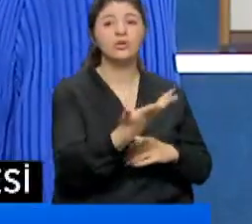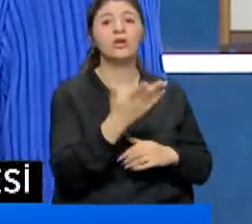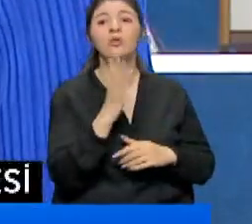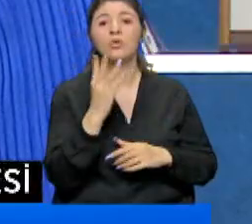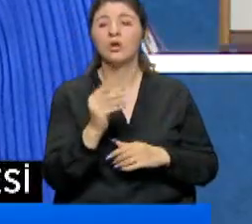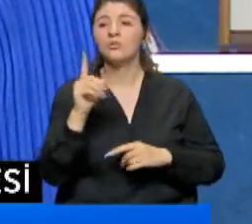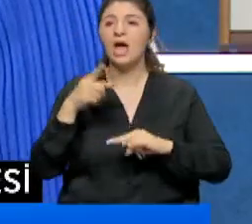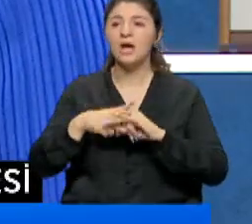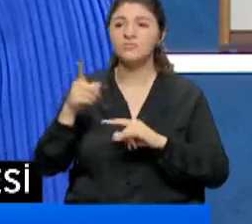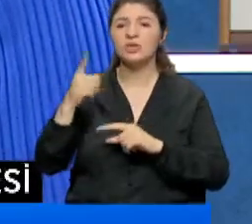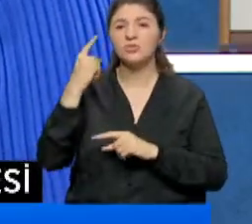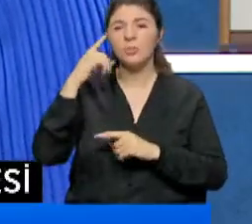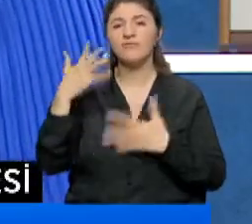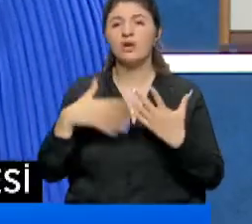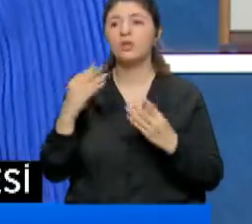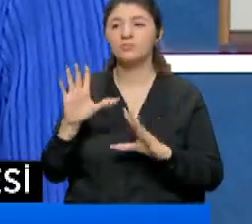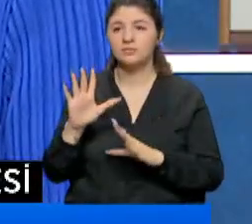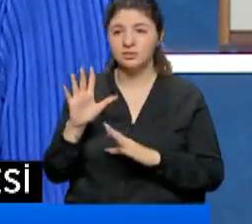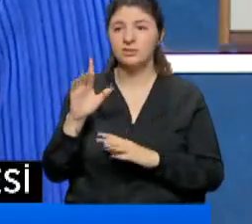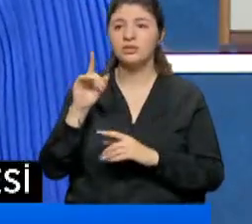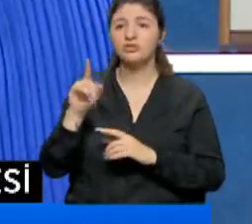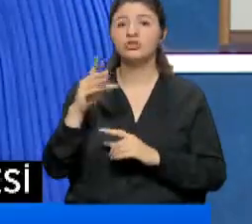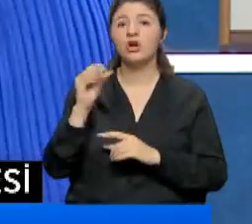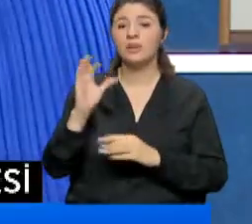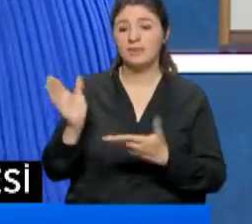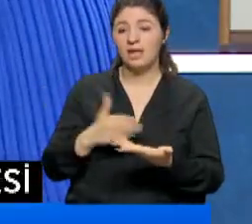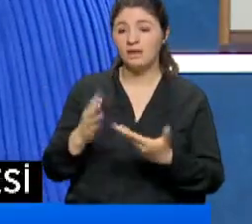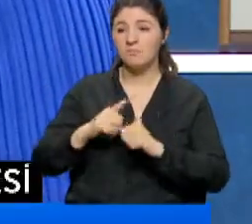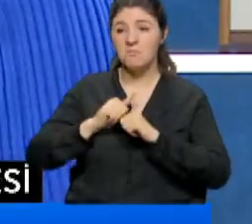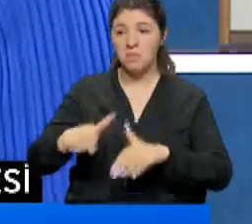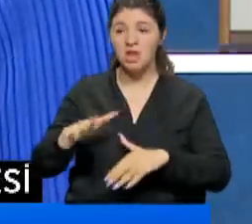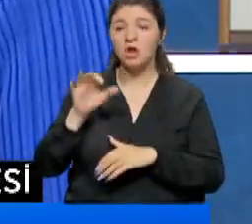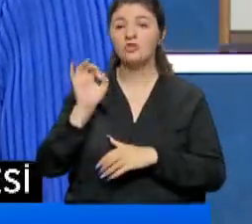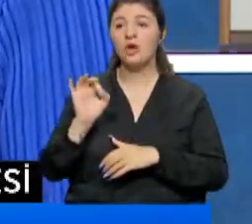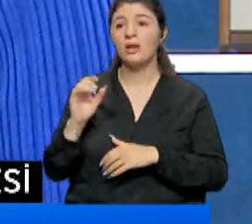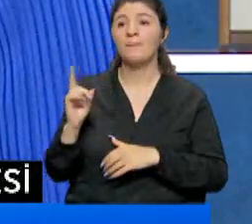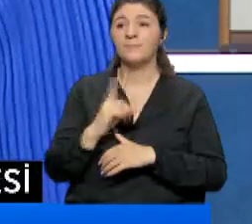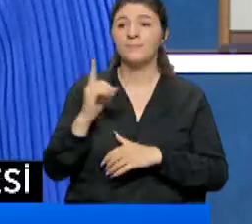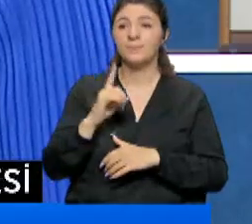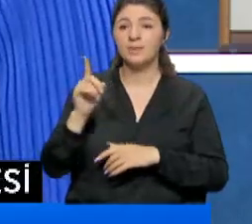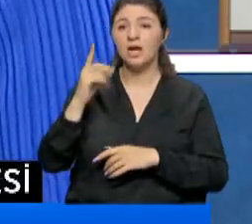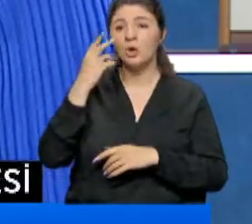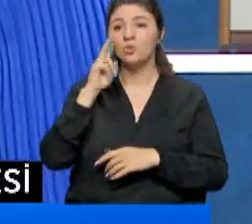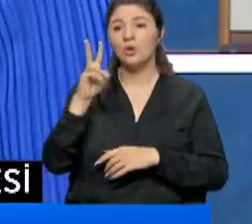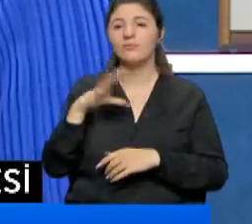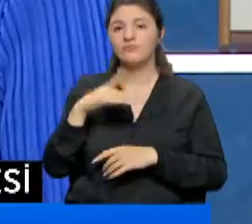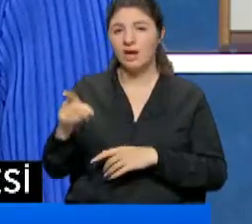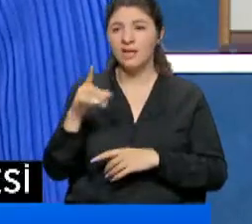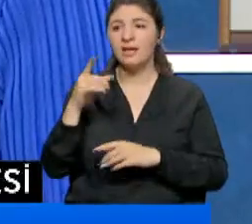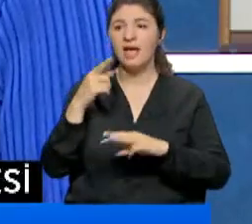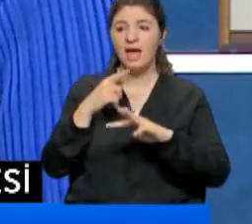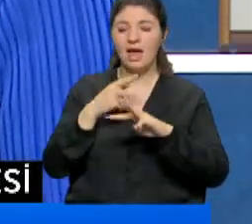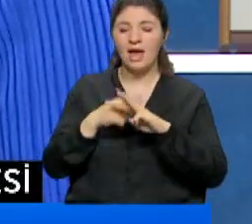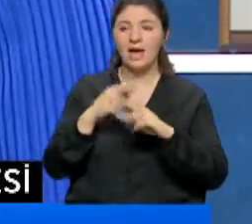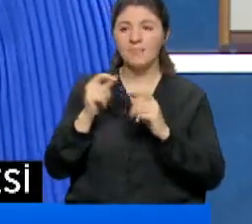şöyle bir kafa karışıklığı olmasın Sen seneye çir gibi çok önemli dergilerde yayınlandı şöyle bir izlenim var burada Yani eve